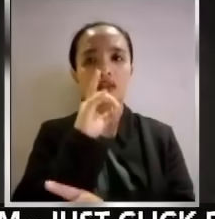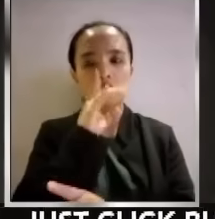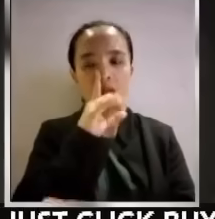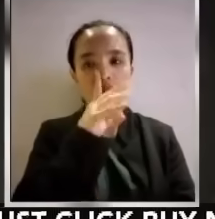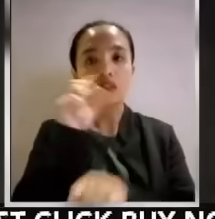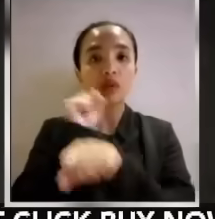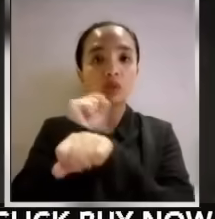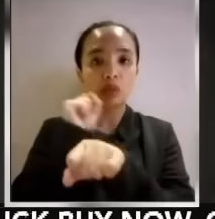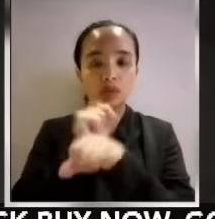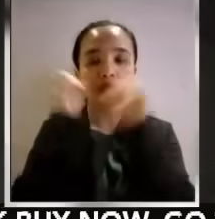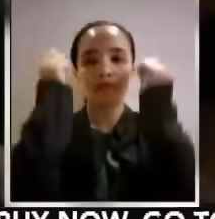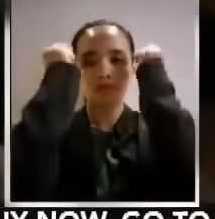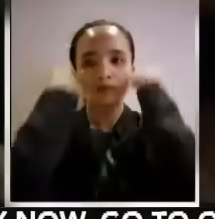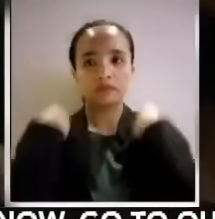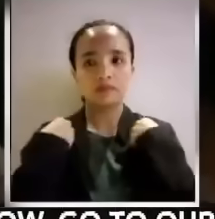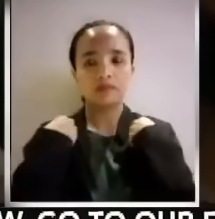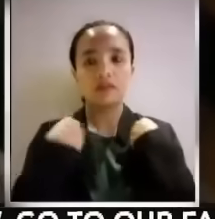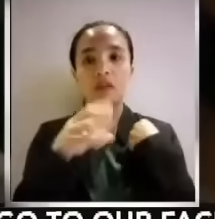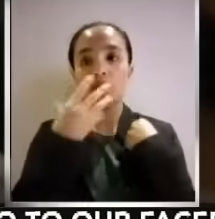na pinatay.